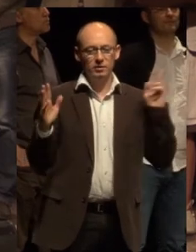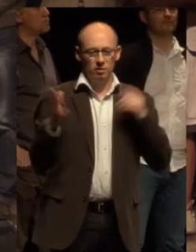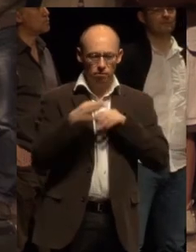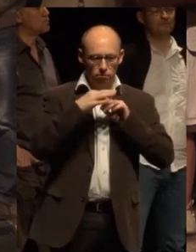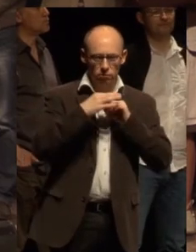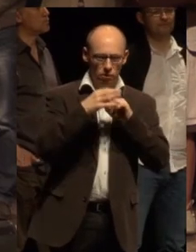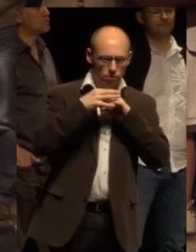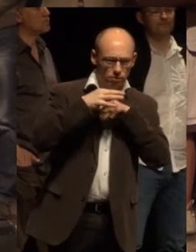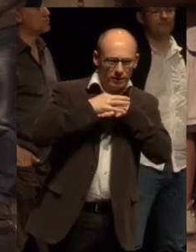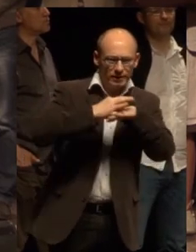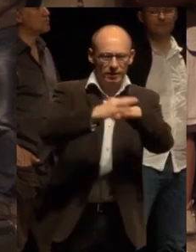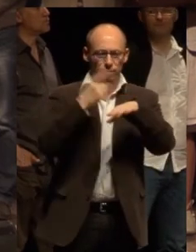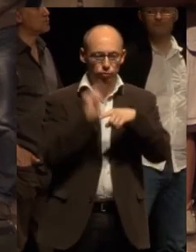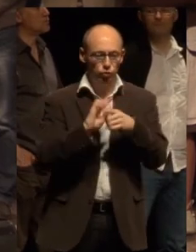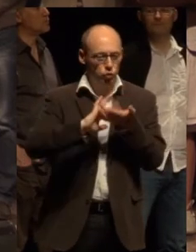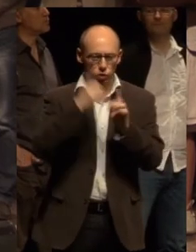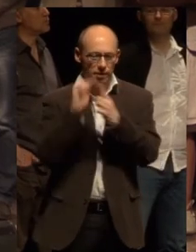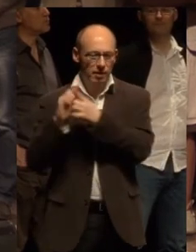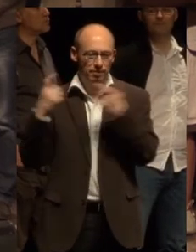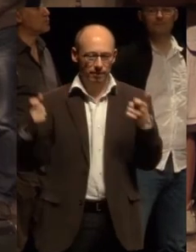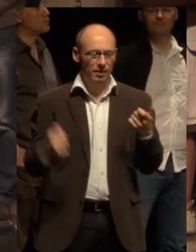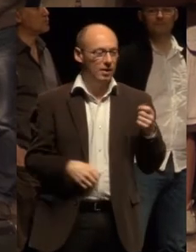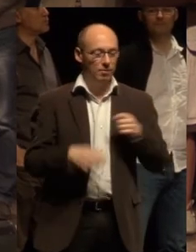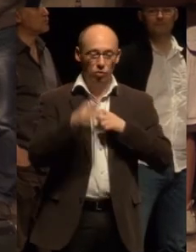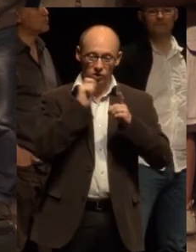vous invite à solliciter Yann Mongaburu,